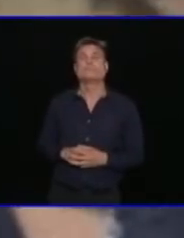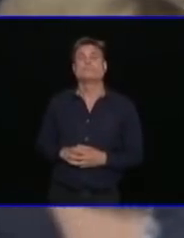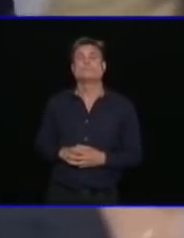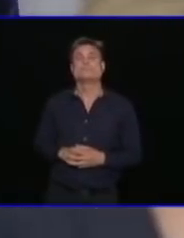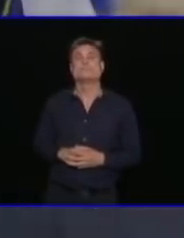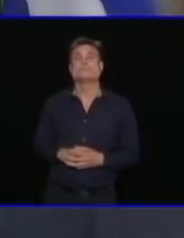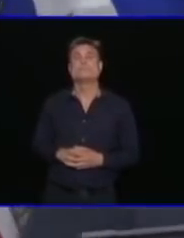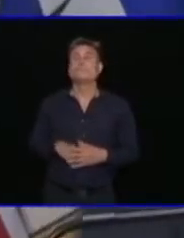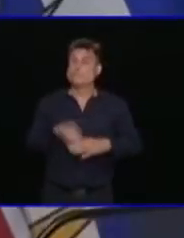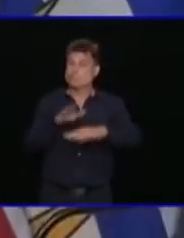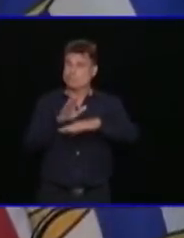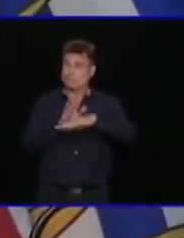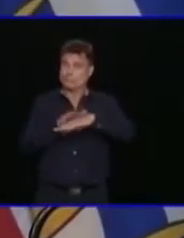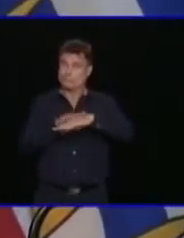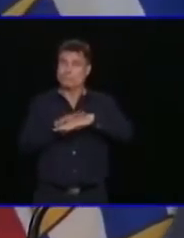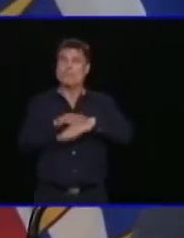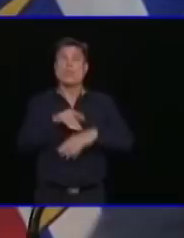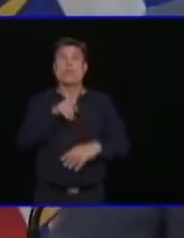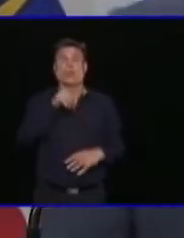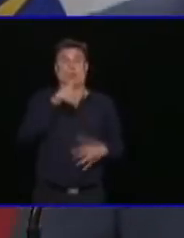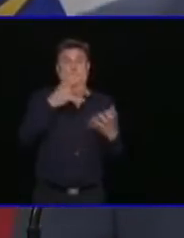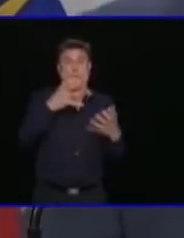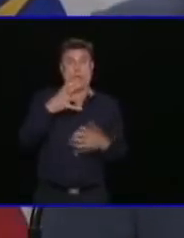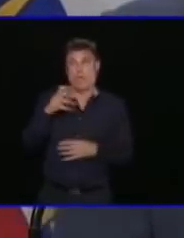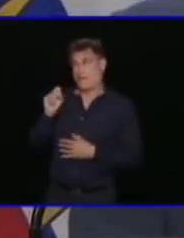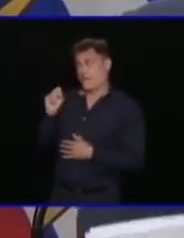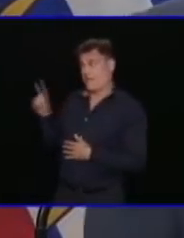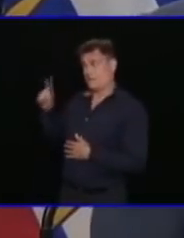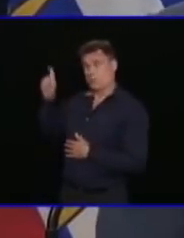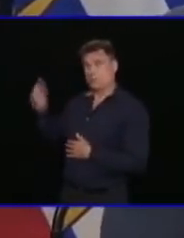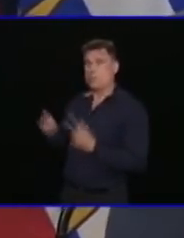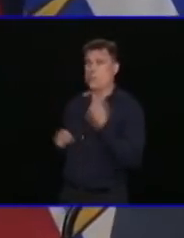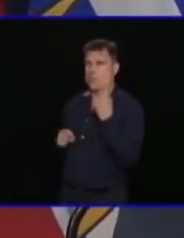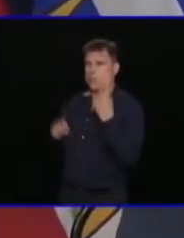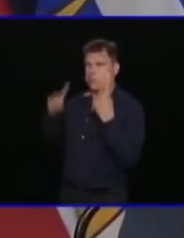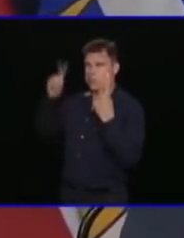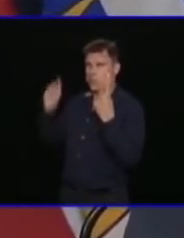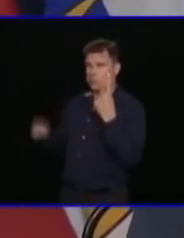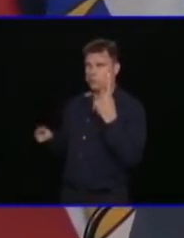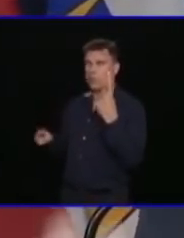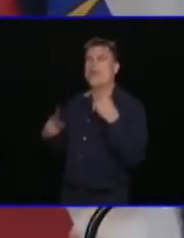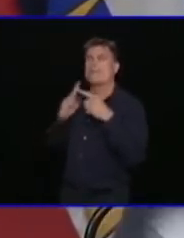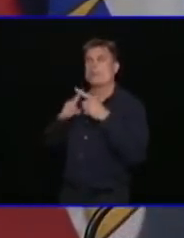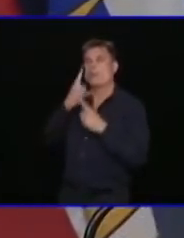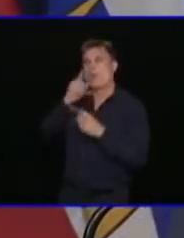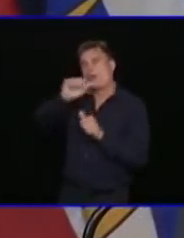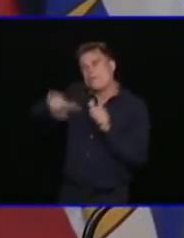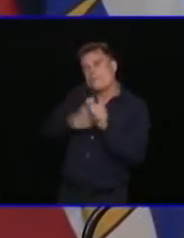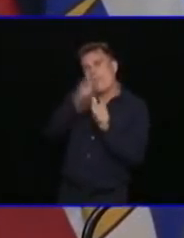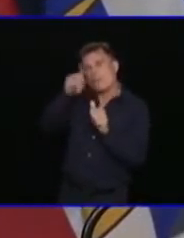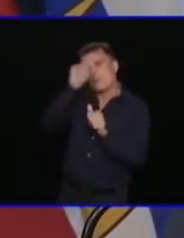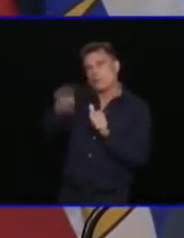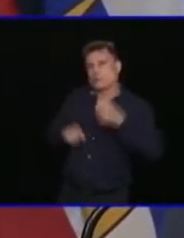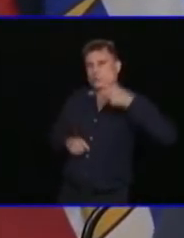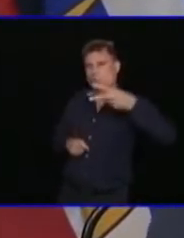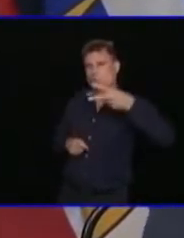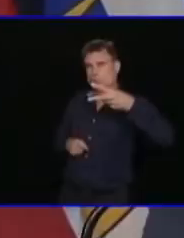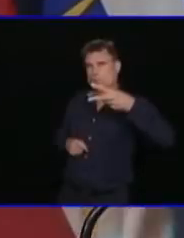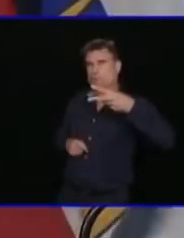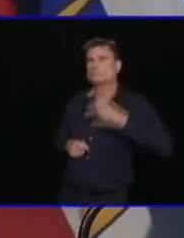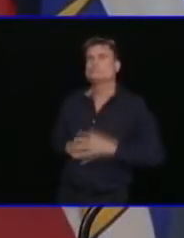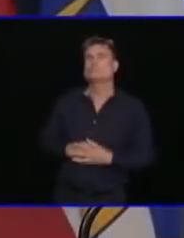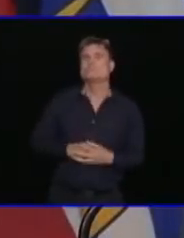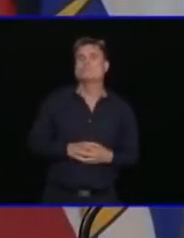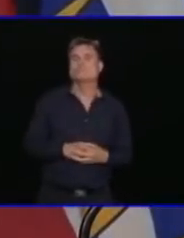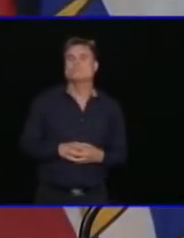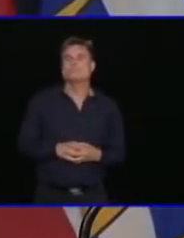press *1 to enter the queue. You are limited to one question and one follow-up only. Please unmute your phones. You will not be audible until I call your name. First question